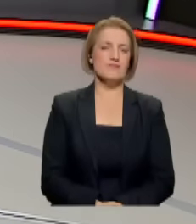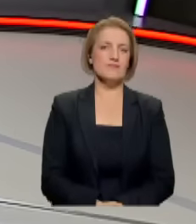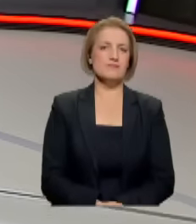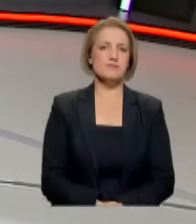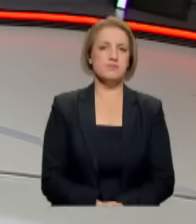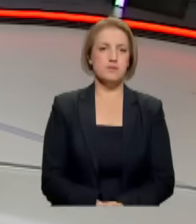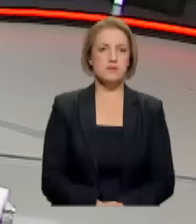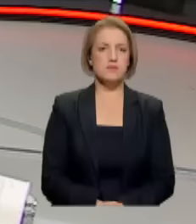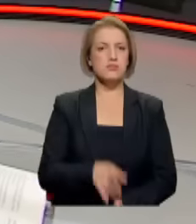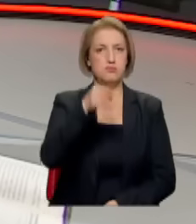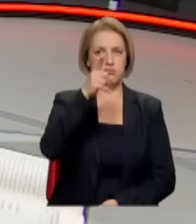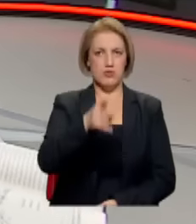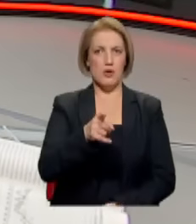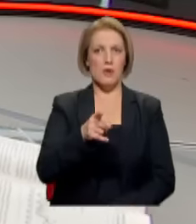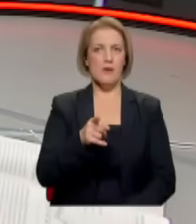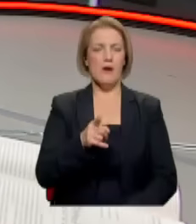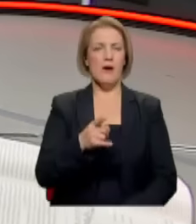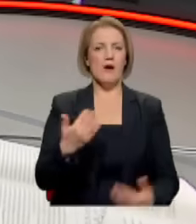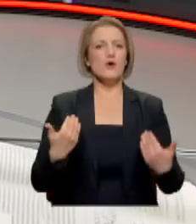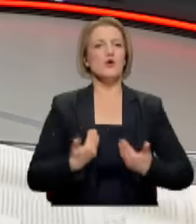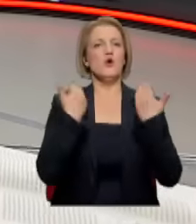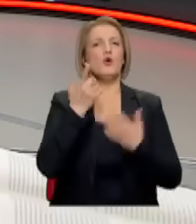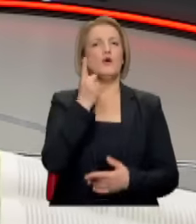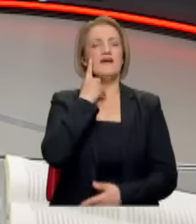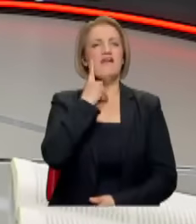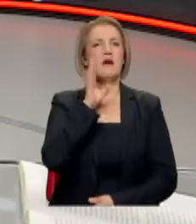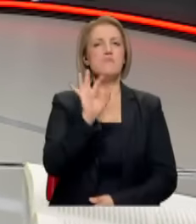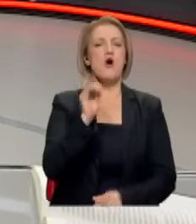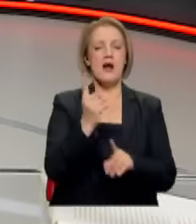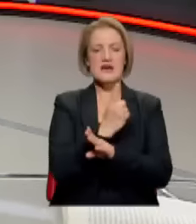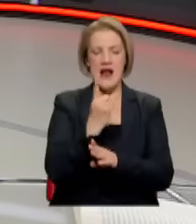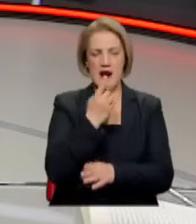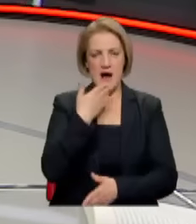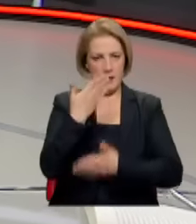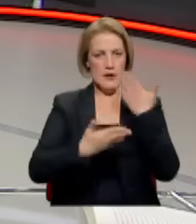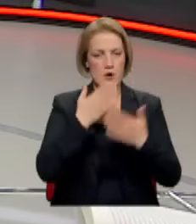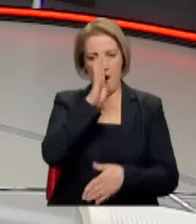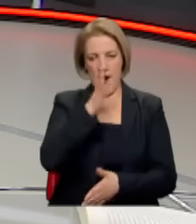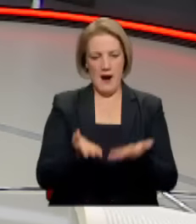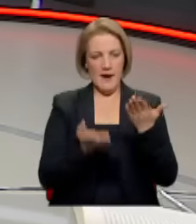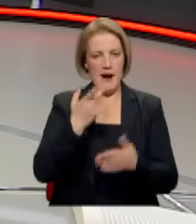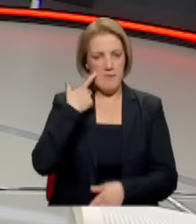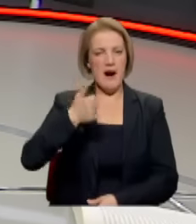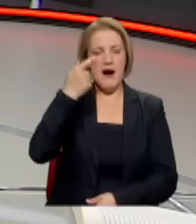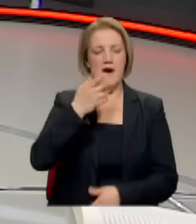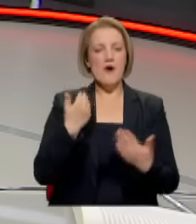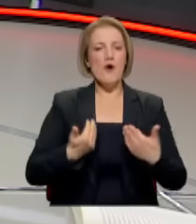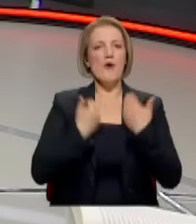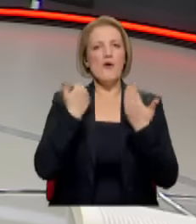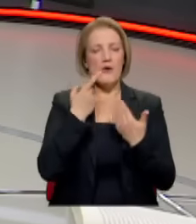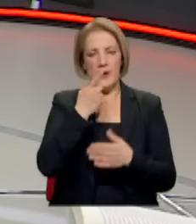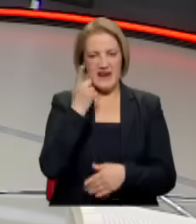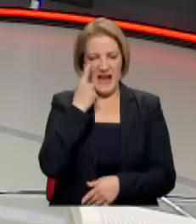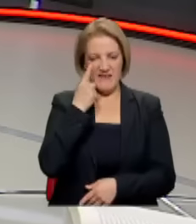Efendim bu hukuk devleti filan böyle şeylerden bahsediyor adalet bakanı bakın hukuk devleti hukuka